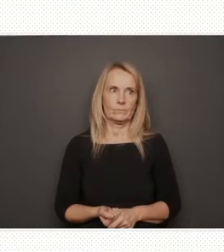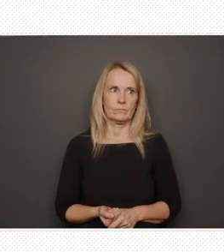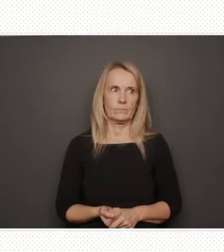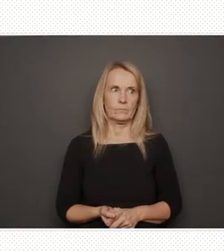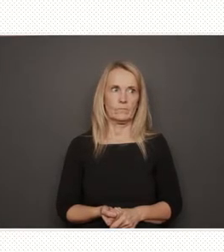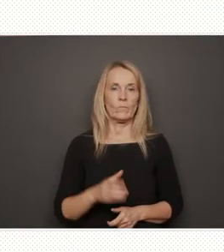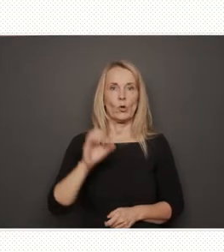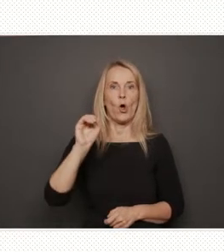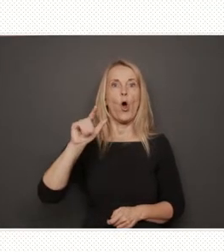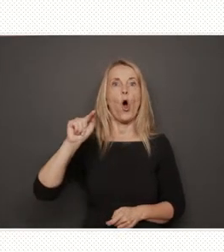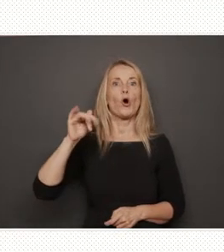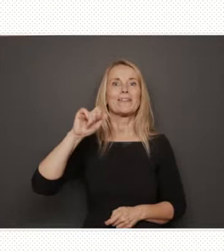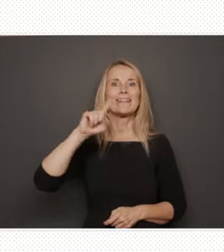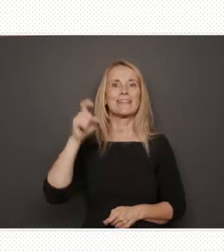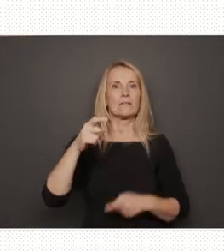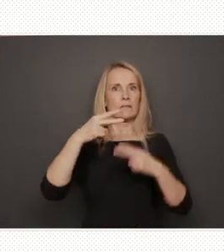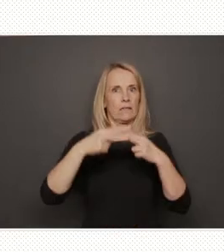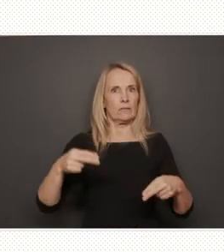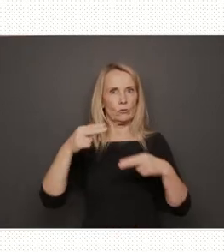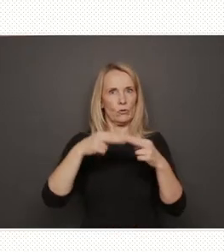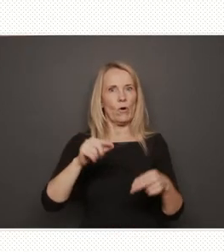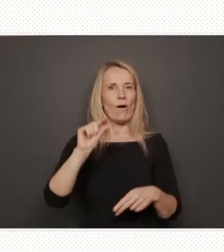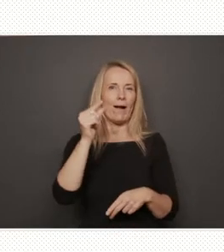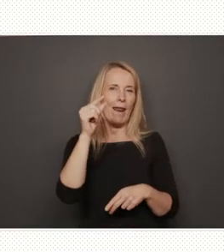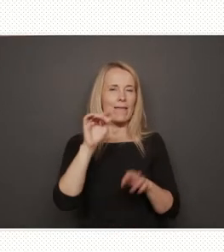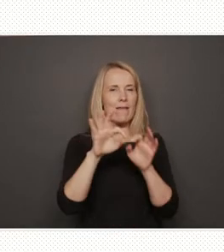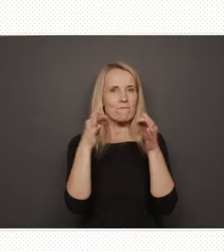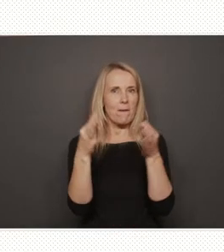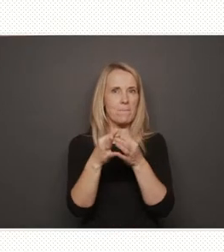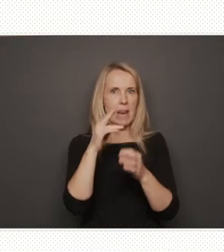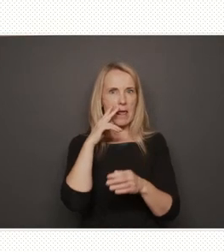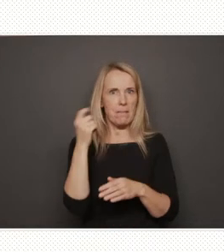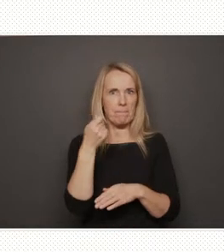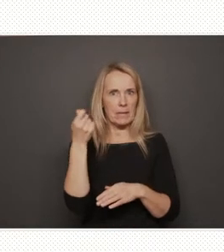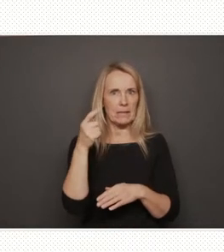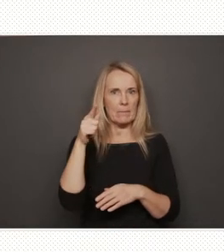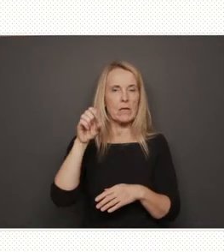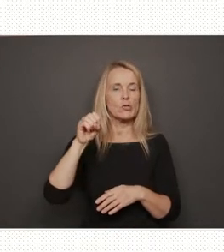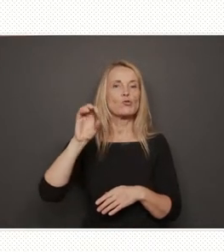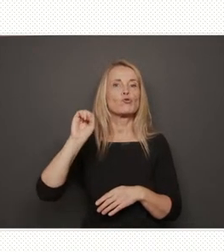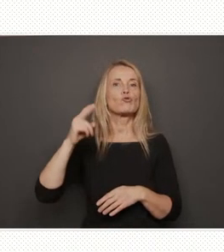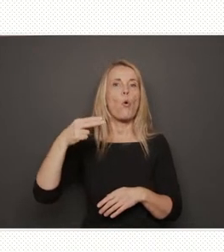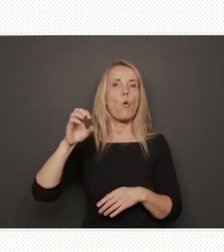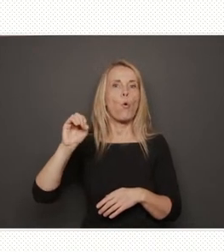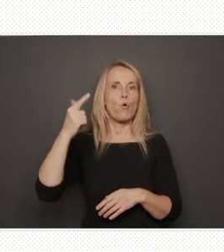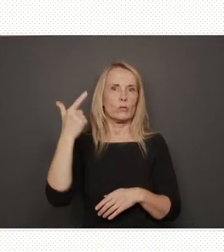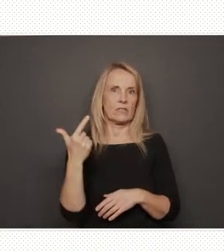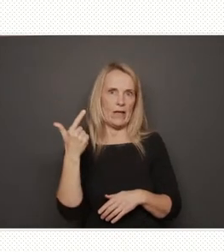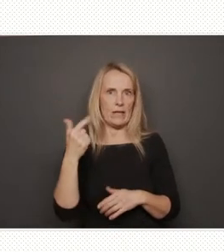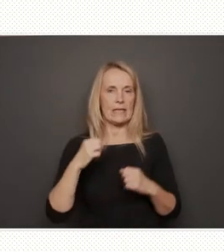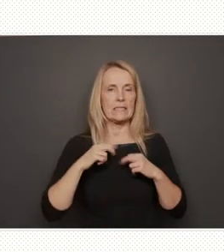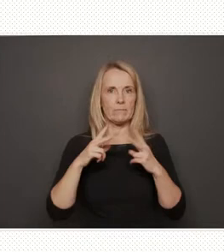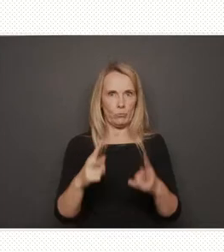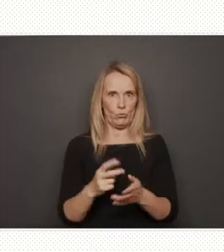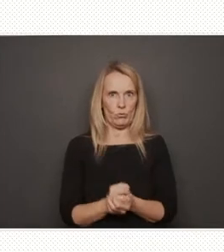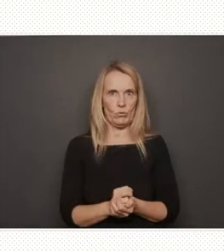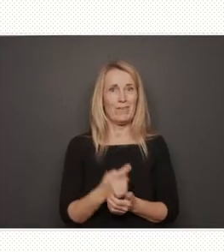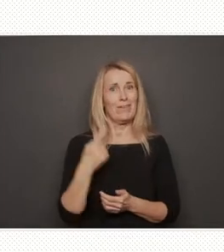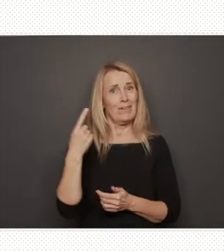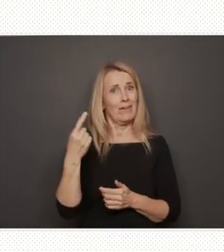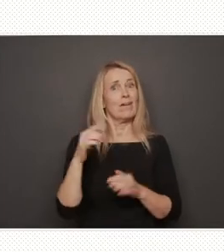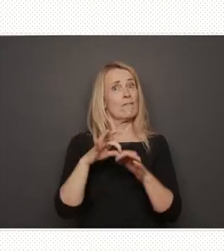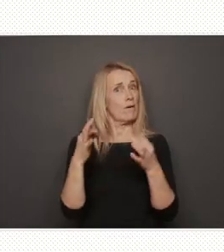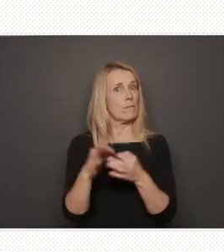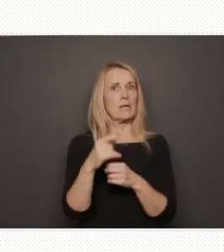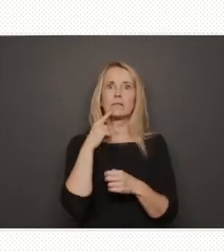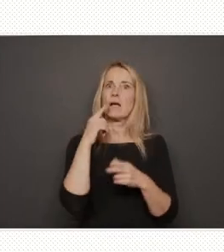Das Ortis Restaurant ist ein kleiner Familienbetrieb und ist im Soho 2 in Innsbruck zu finden. Die Familie legt großen Wert